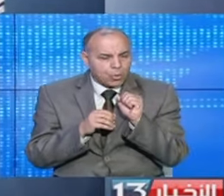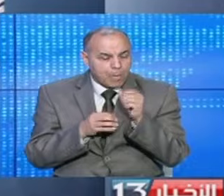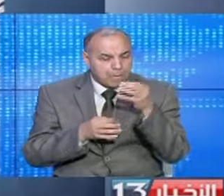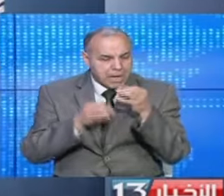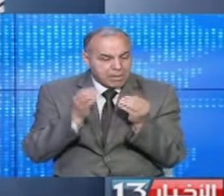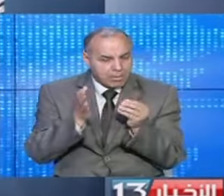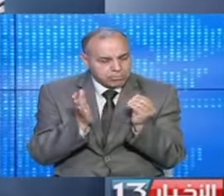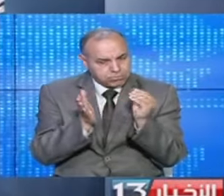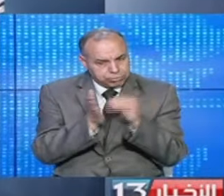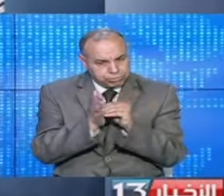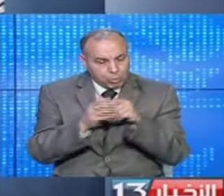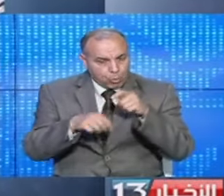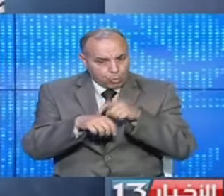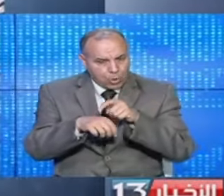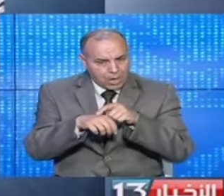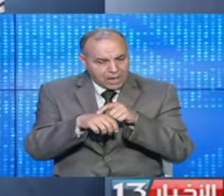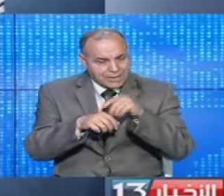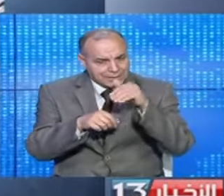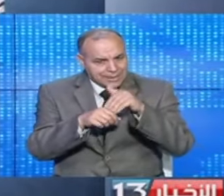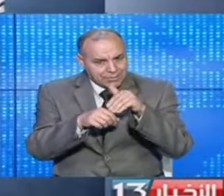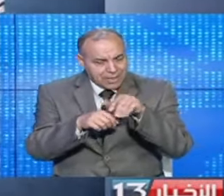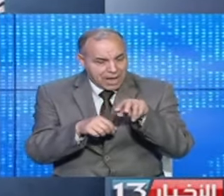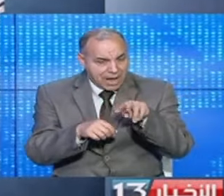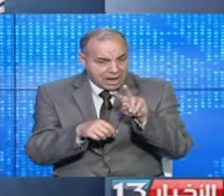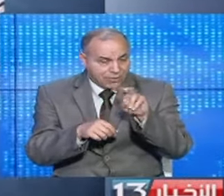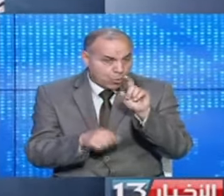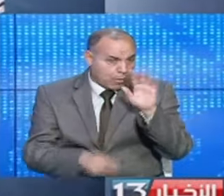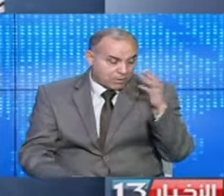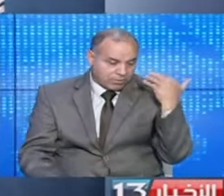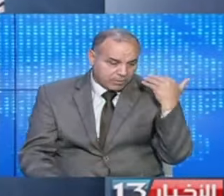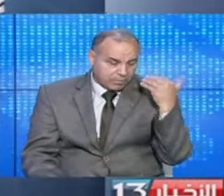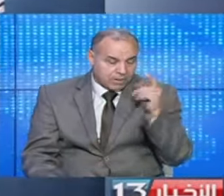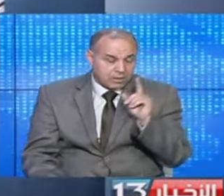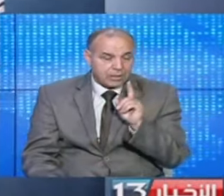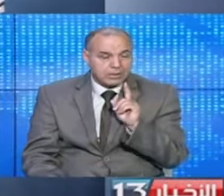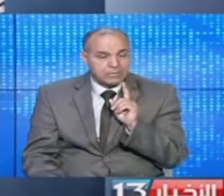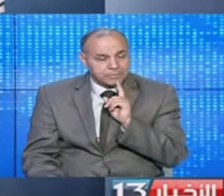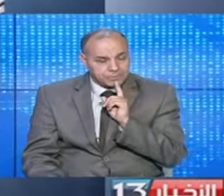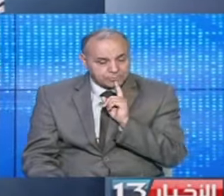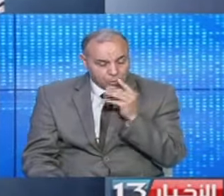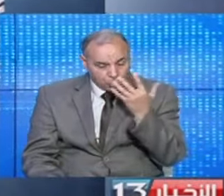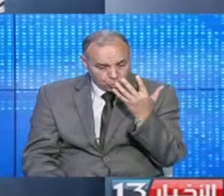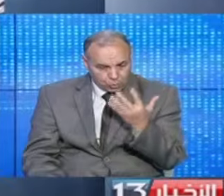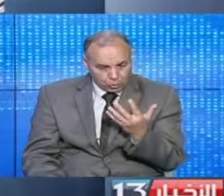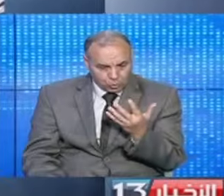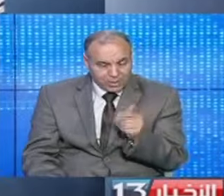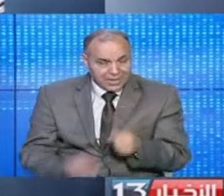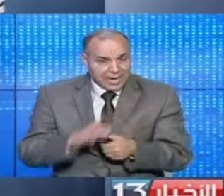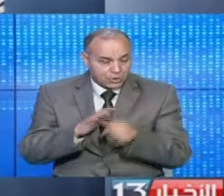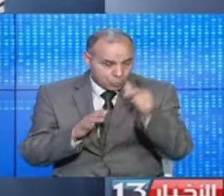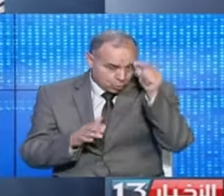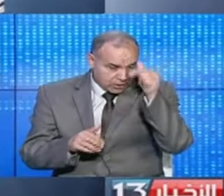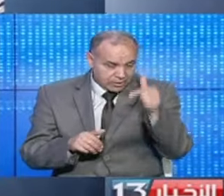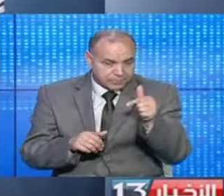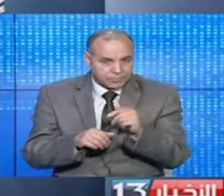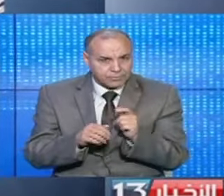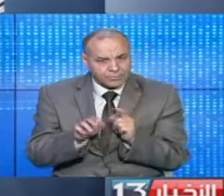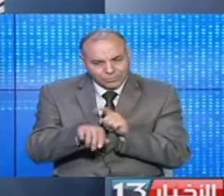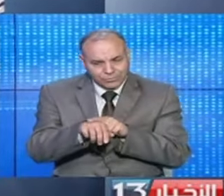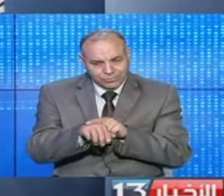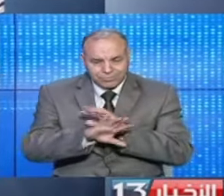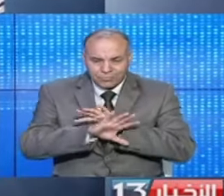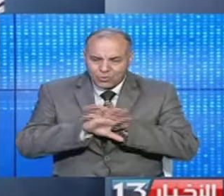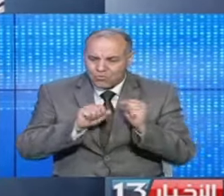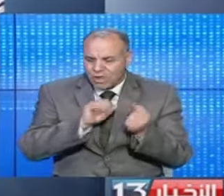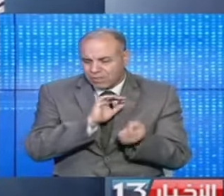المحكمة الدستورية في أجل سنة من انتخابات 2014. واليوم يقول رئيس الجمهورية أن هذا الأجل